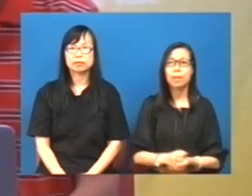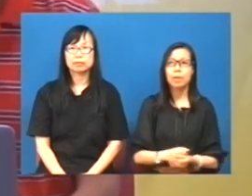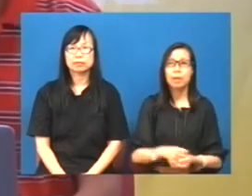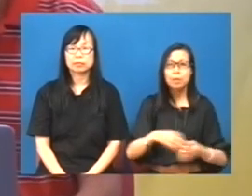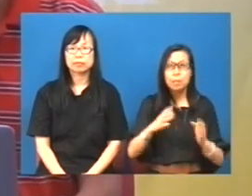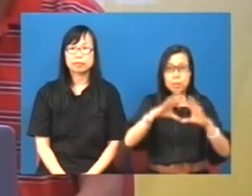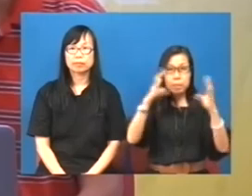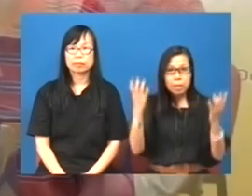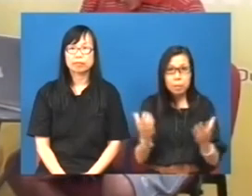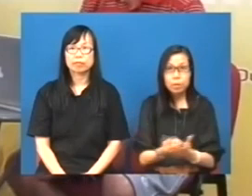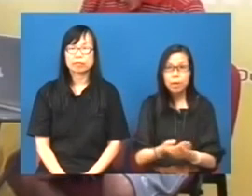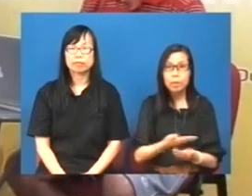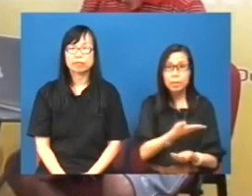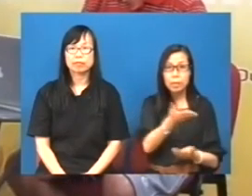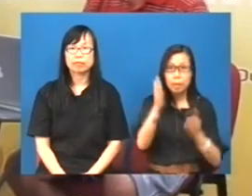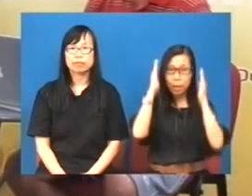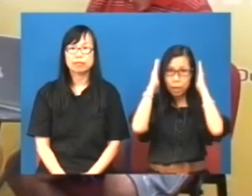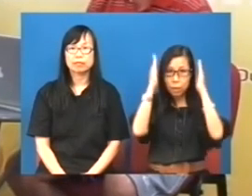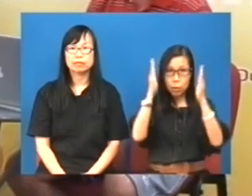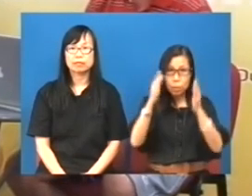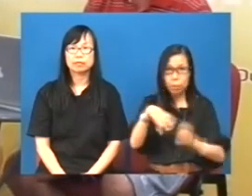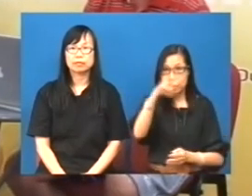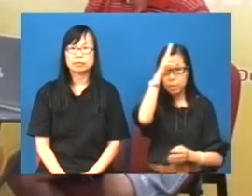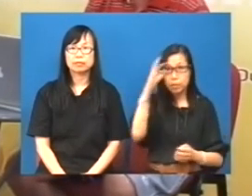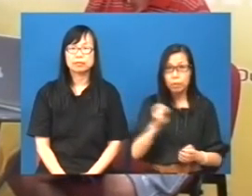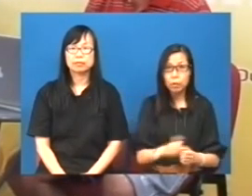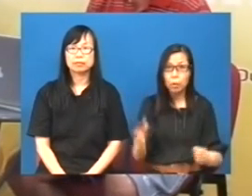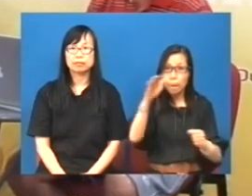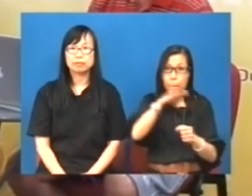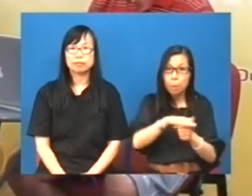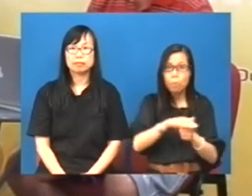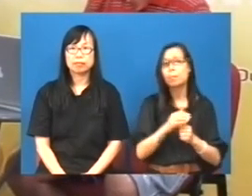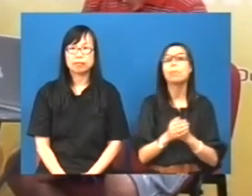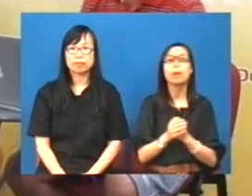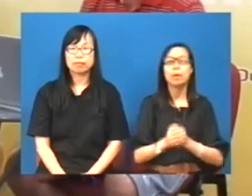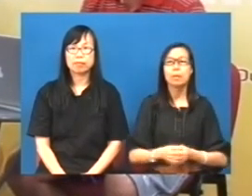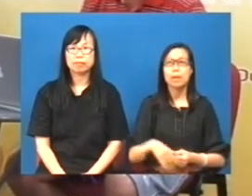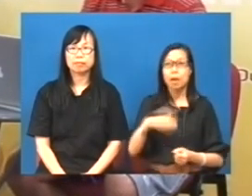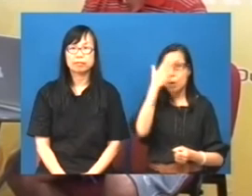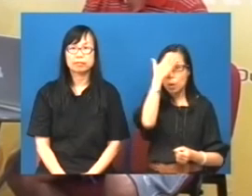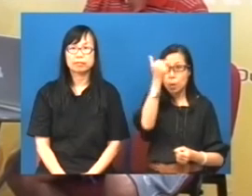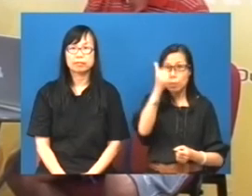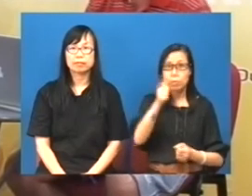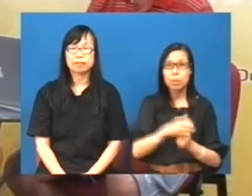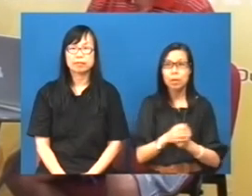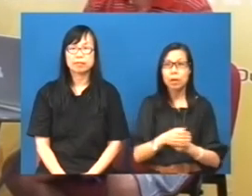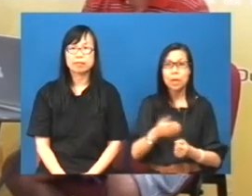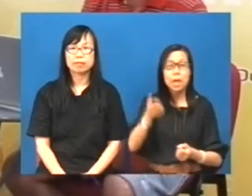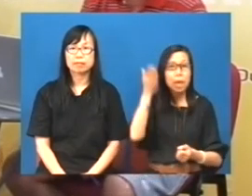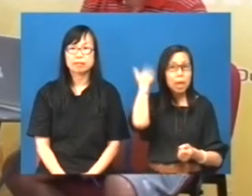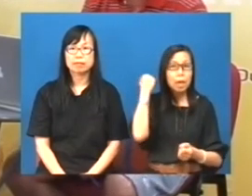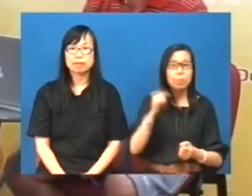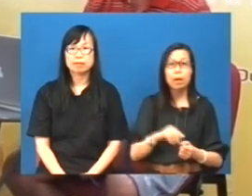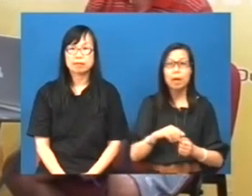來說大家都會留意到其實政府也做了很多補華功夫也算是幸運因為昨晚沒有下雨